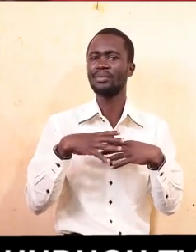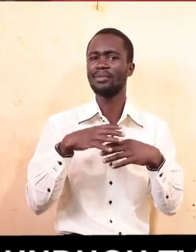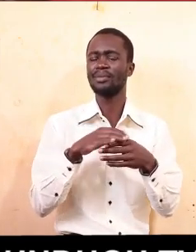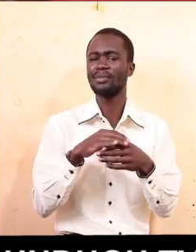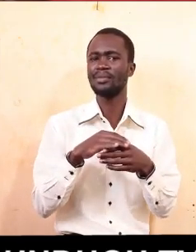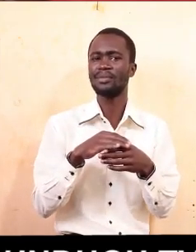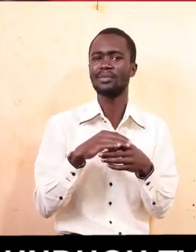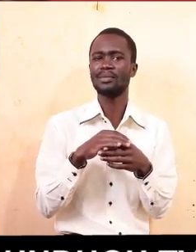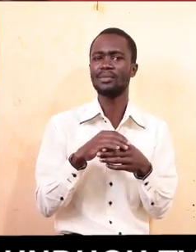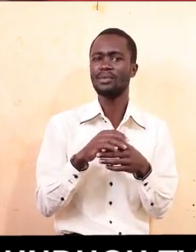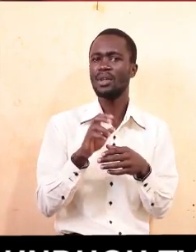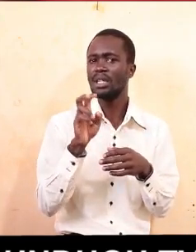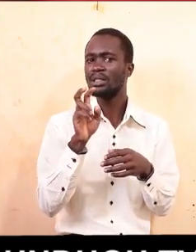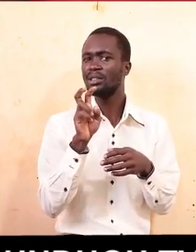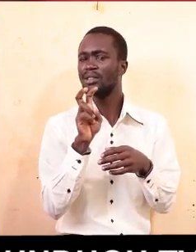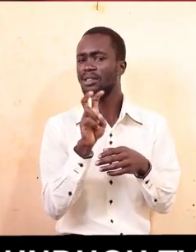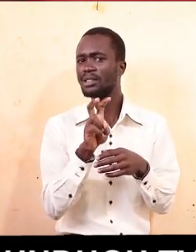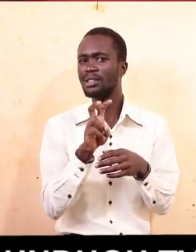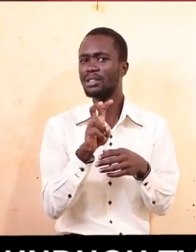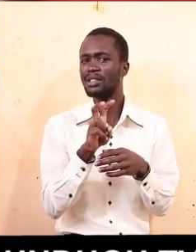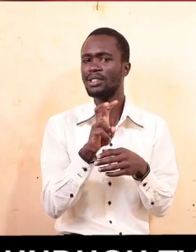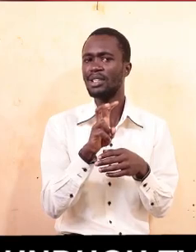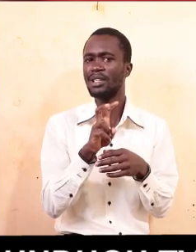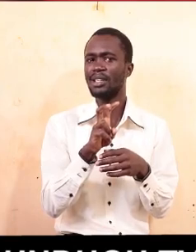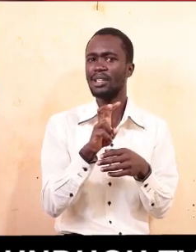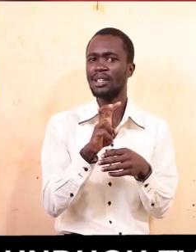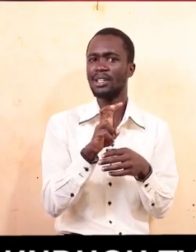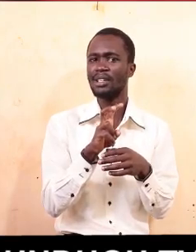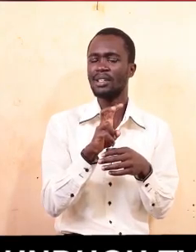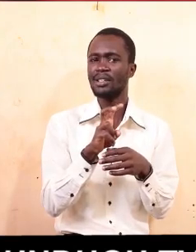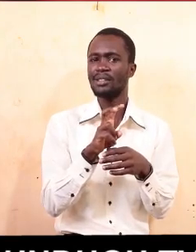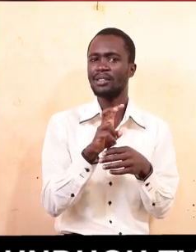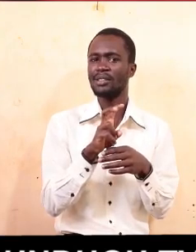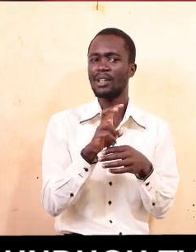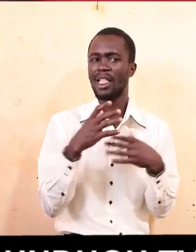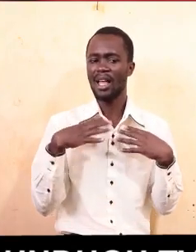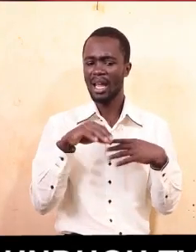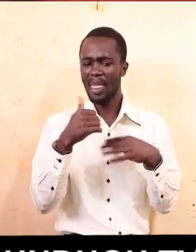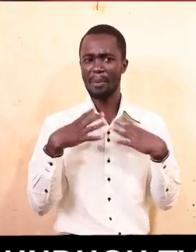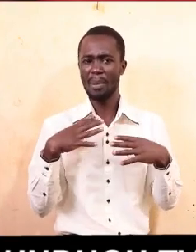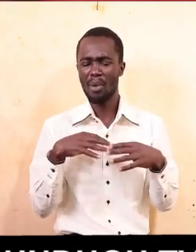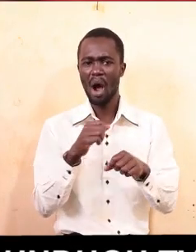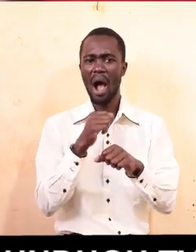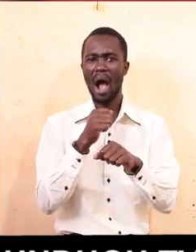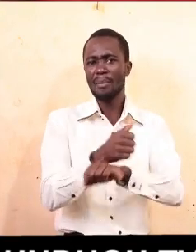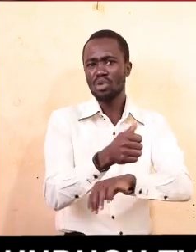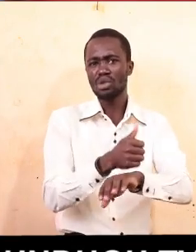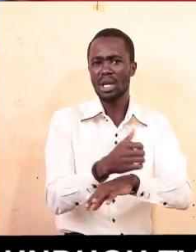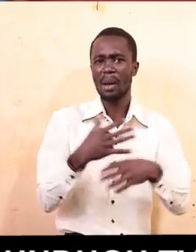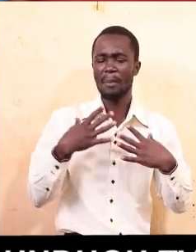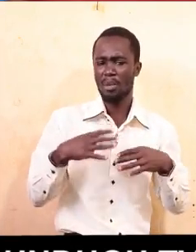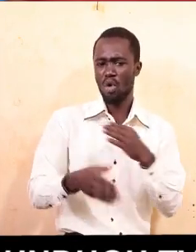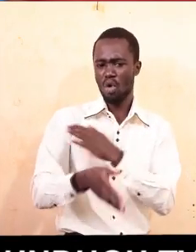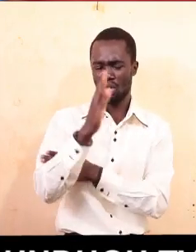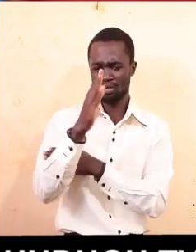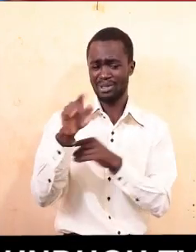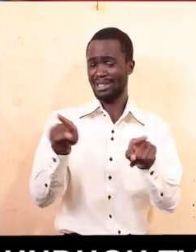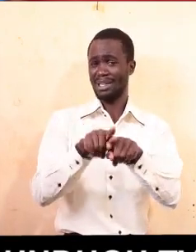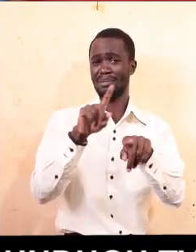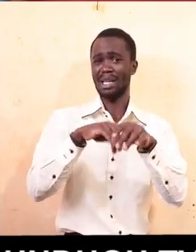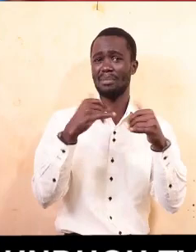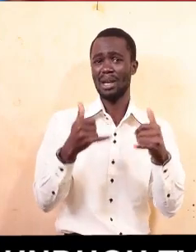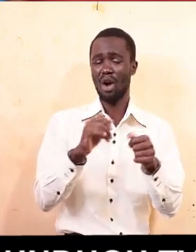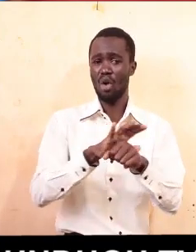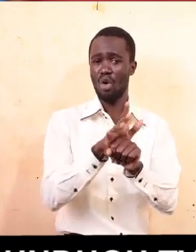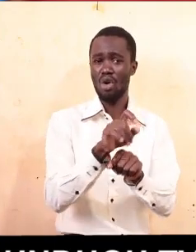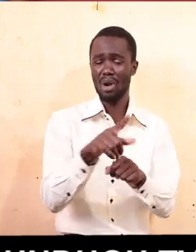ya kwamba wale wanaosimama na Mungu wanawadharau. Tuseme wakati kama huu wa corona, kuna watu wengine